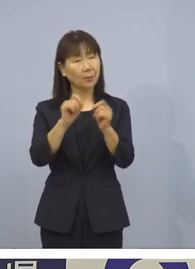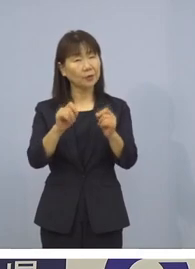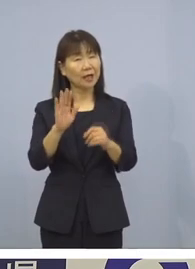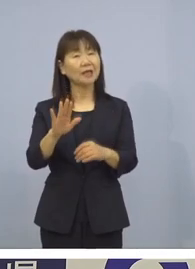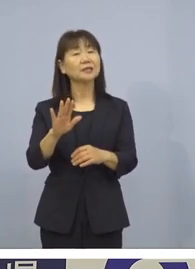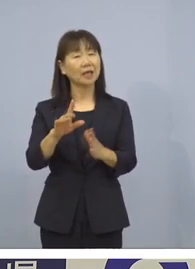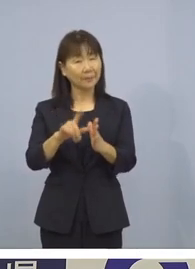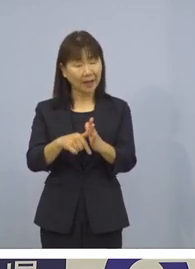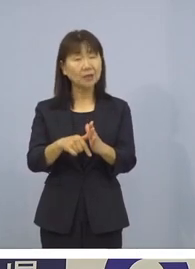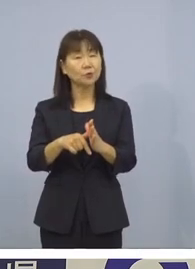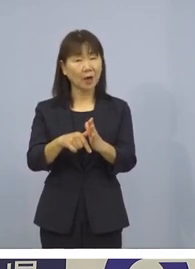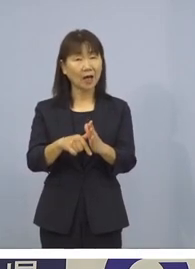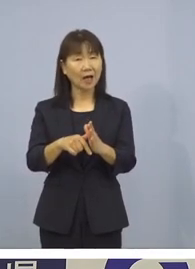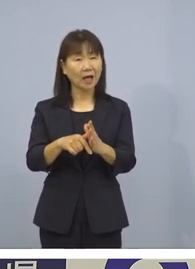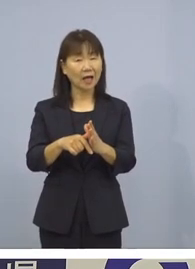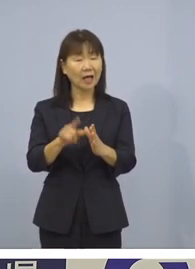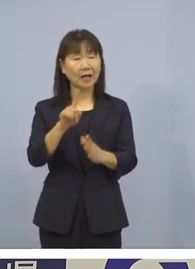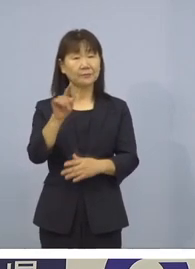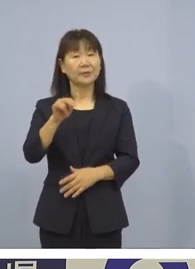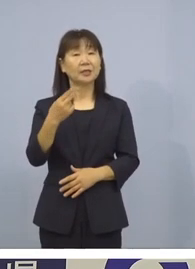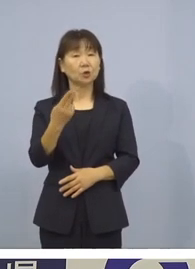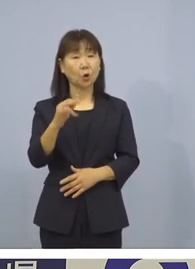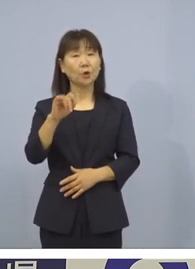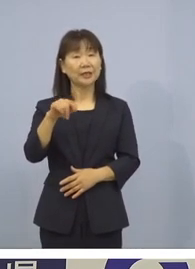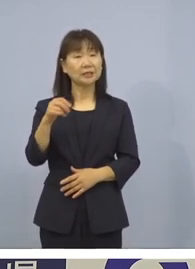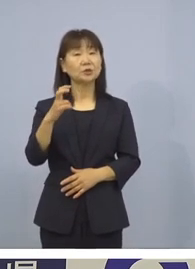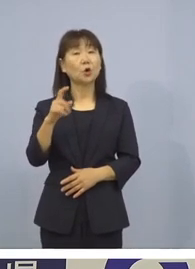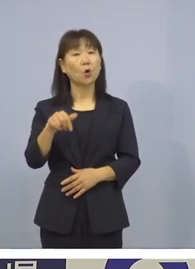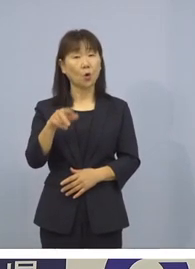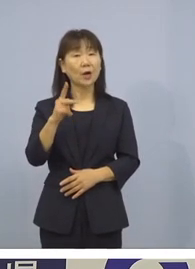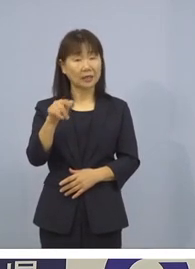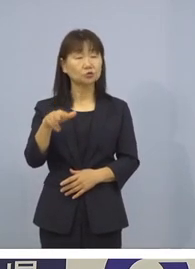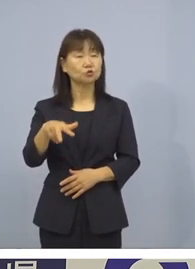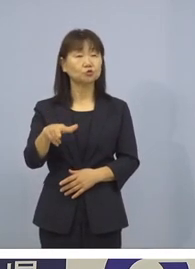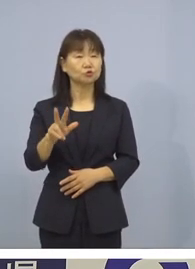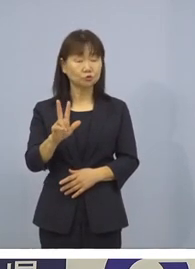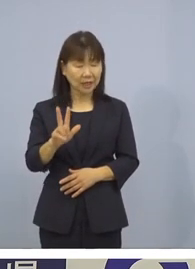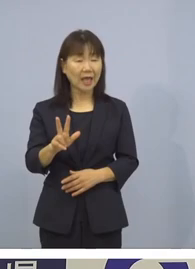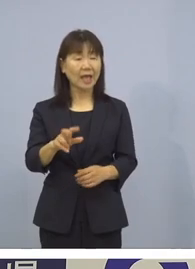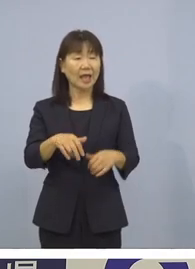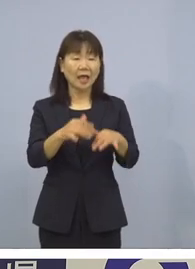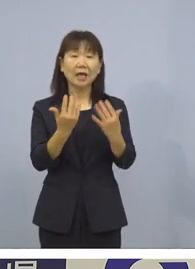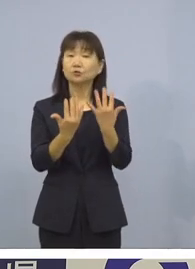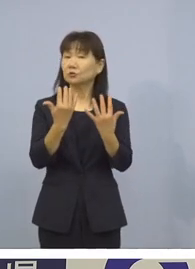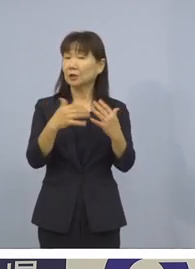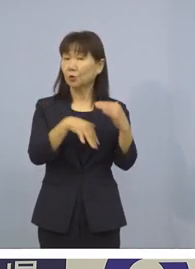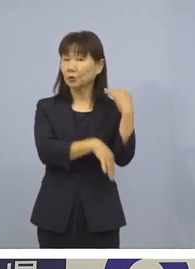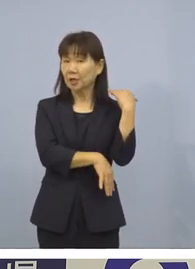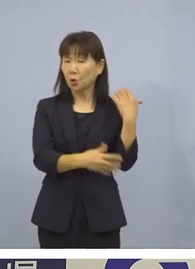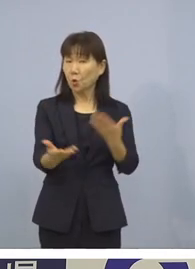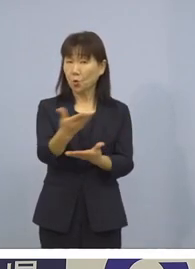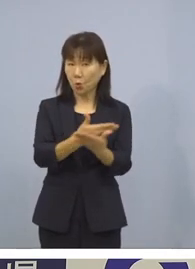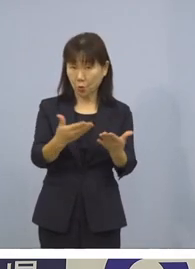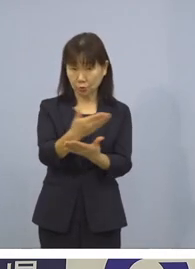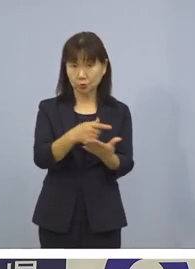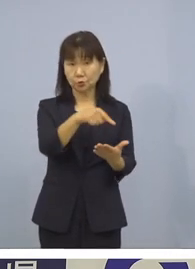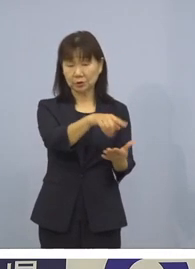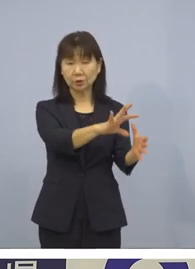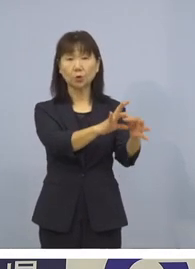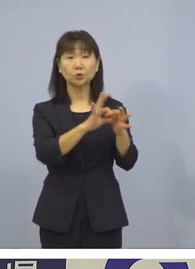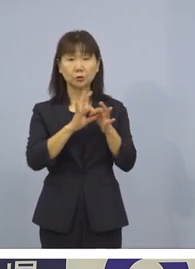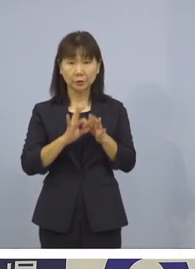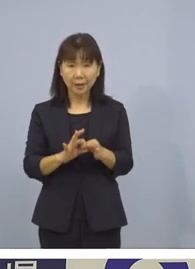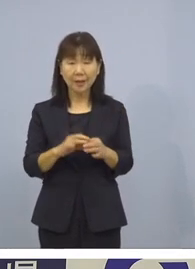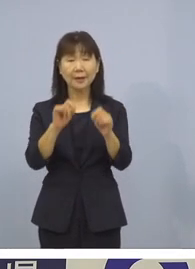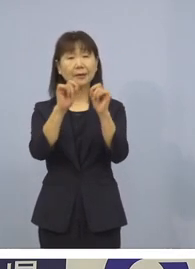カルなんですよ。つまりビットインローカル&ローカルであり、草の根の交流、 まあ、こういったものによってですね、結果的